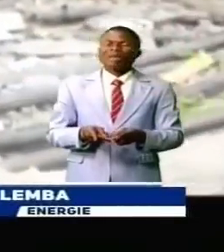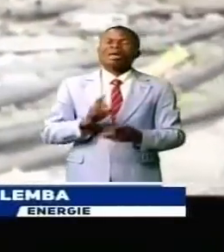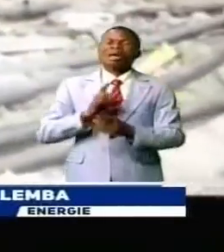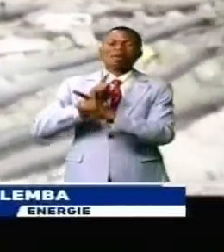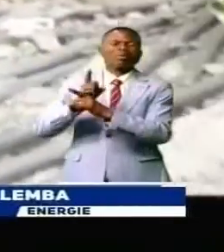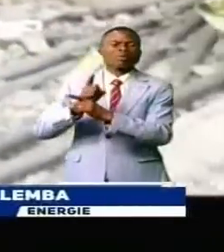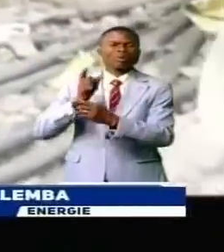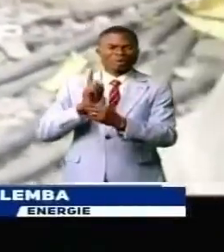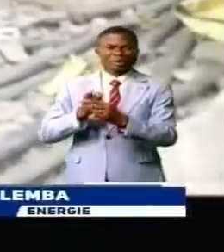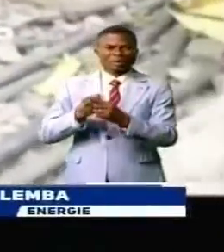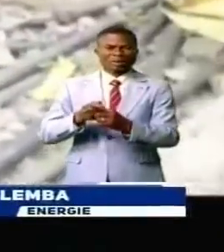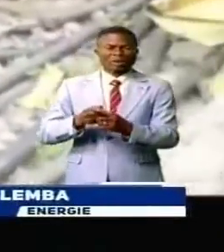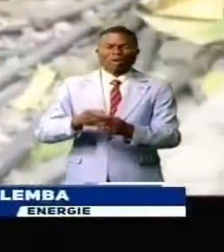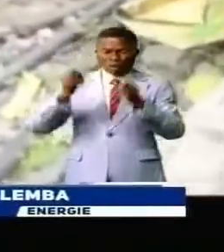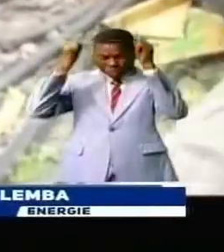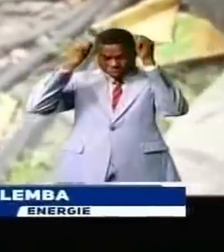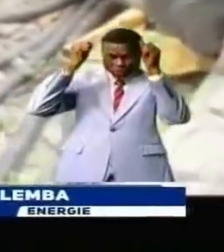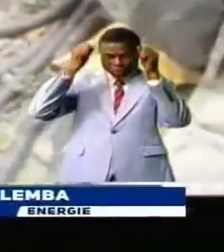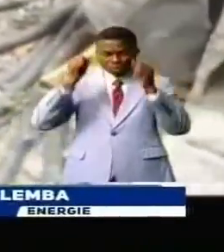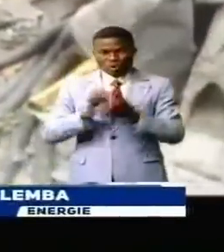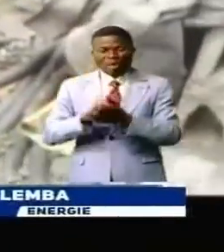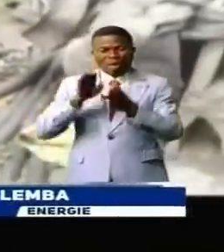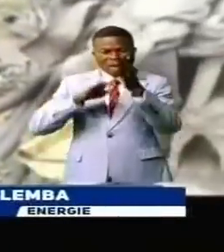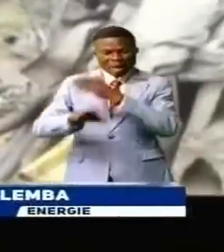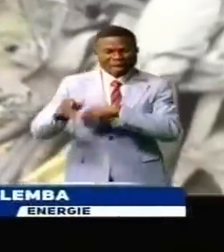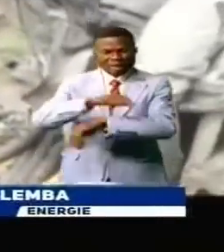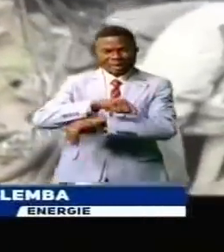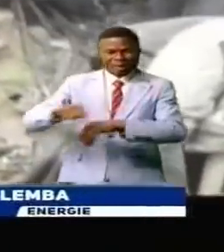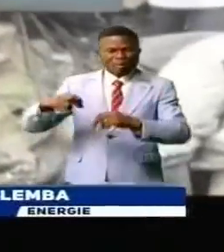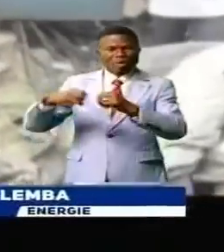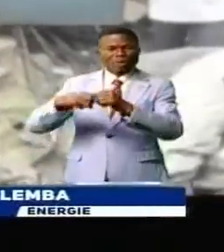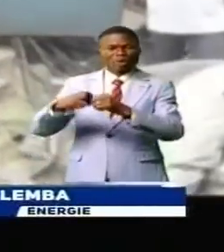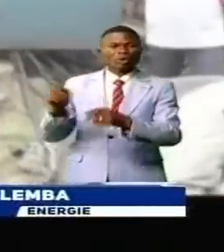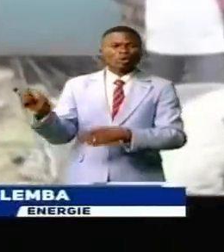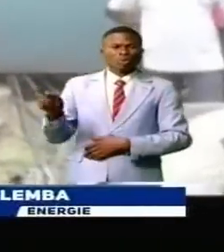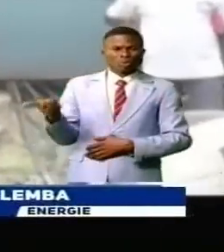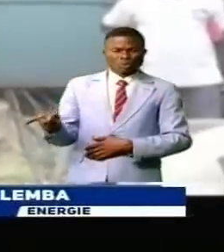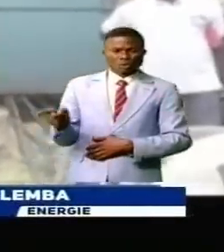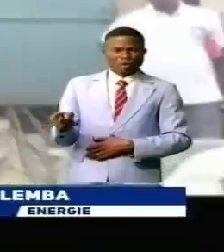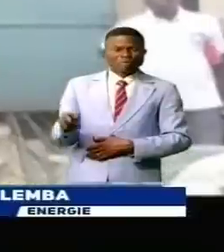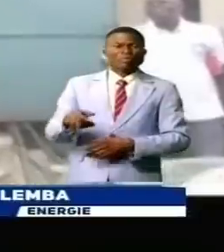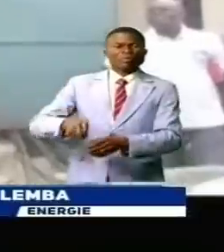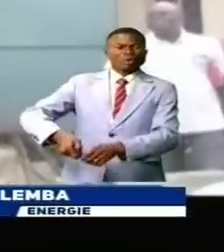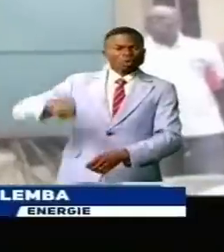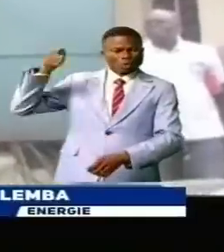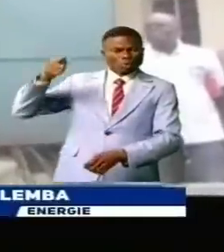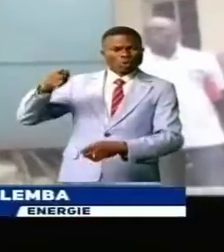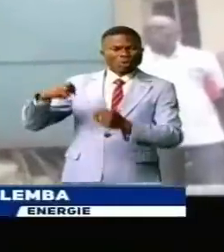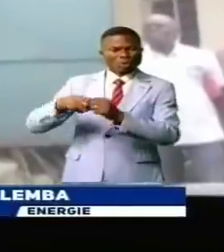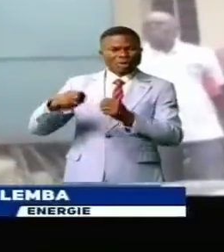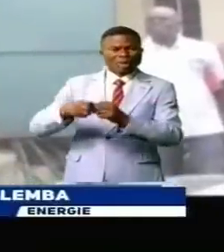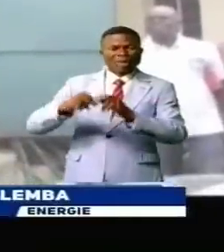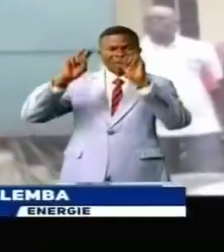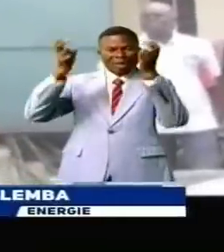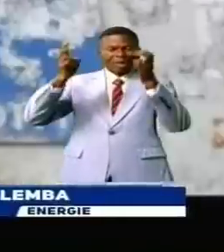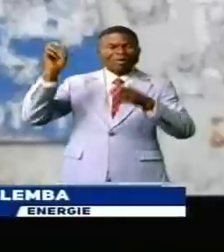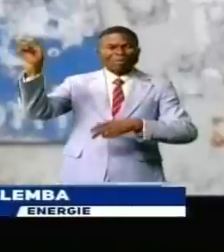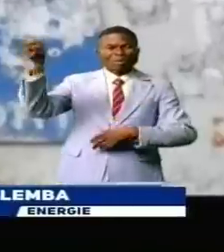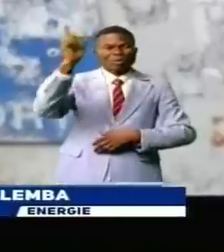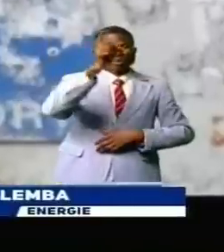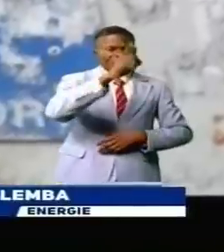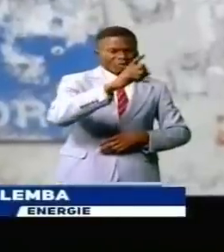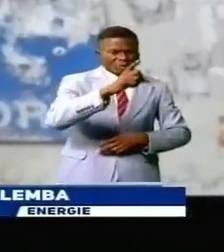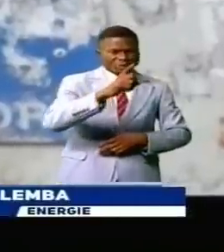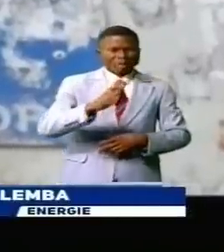moyen d'une planche de fortune pour accéder aux installations sanitaires. Ces cabines et bien d'autres à travers la ville et les pays se